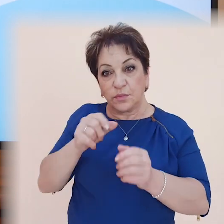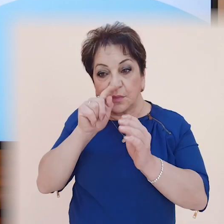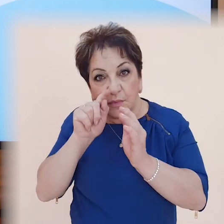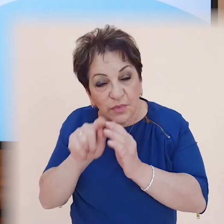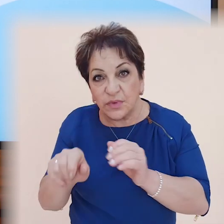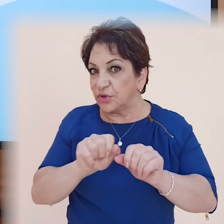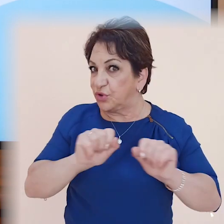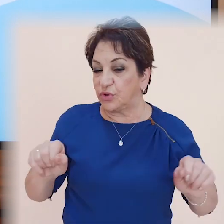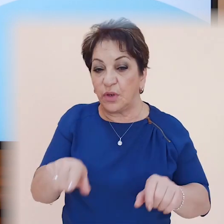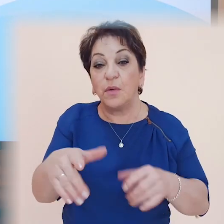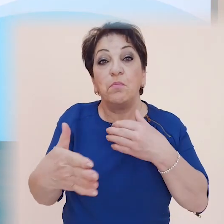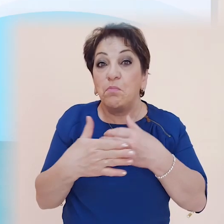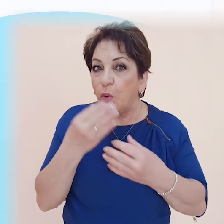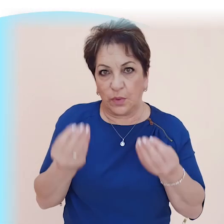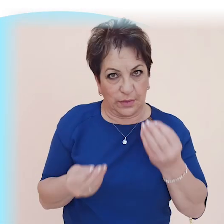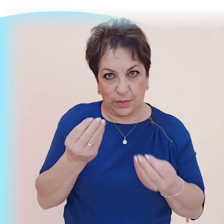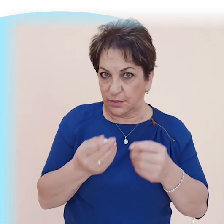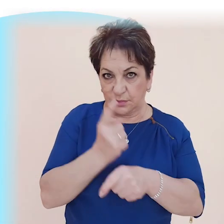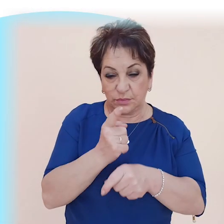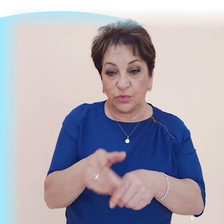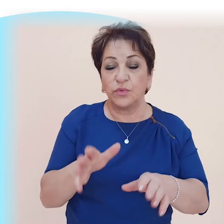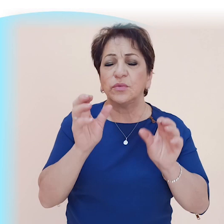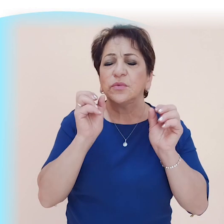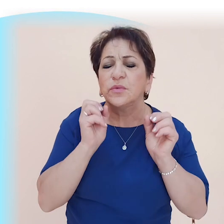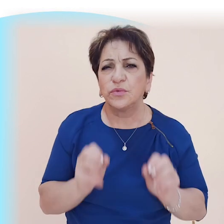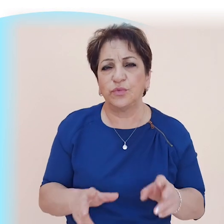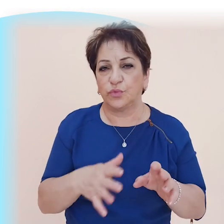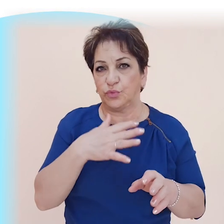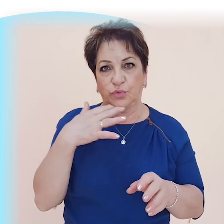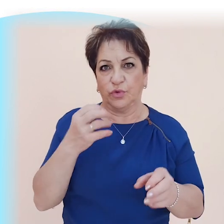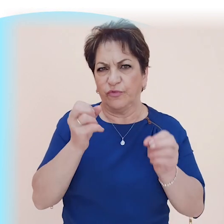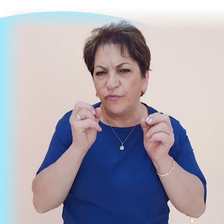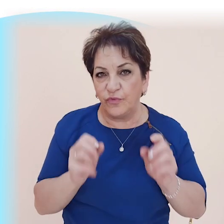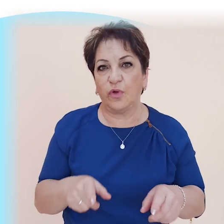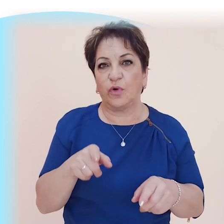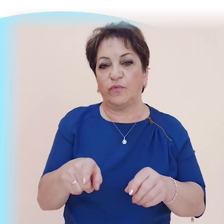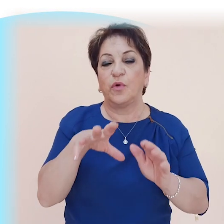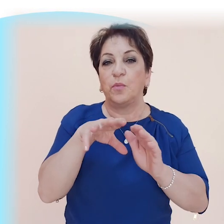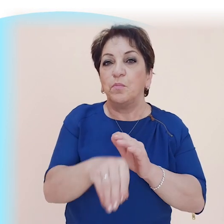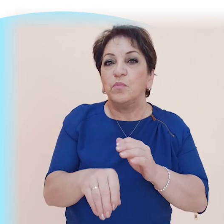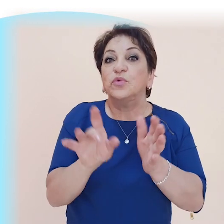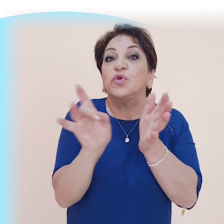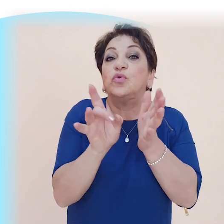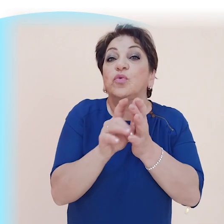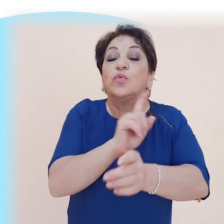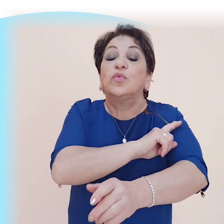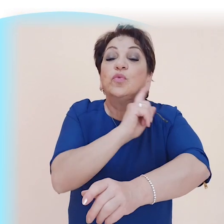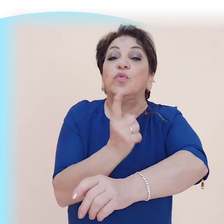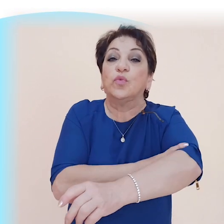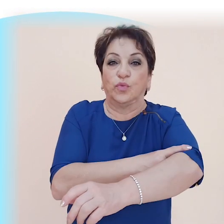նրամոտ նույնիսկ մի խաղացեք։ Այն մահացու վտանգավոր է, որով հետև այն տեղ բարցր լարման